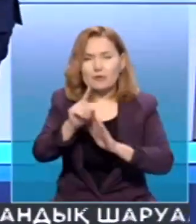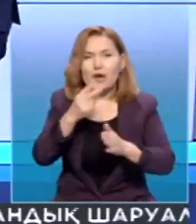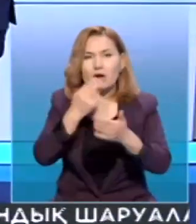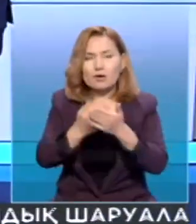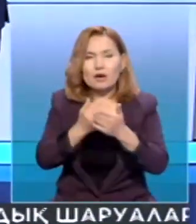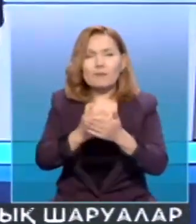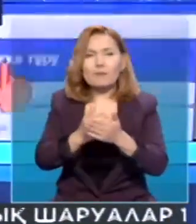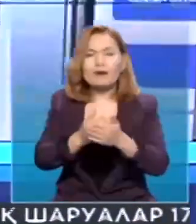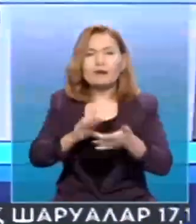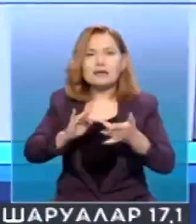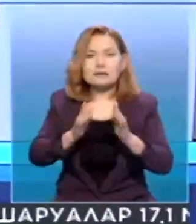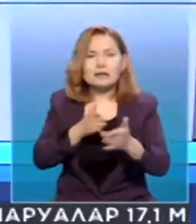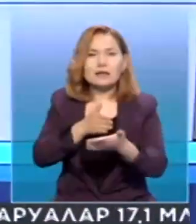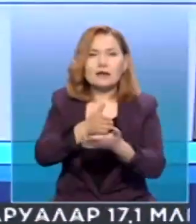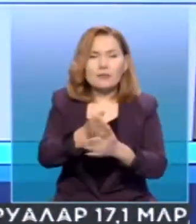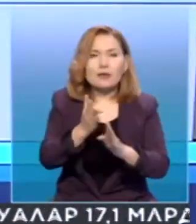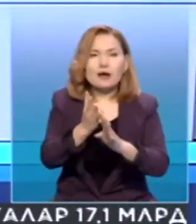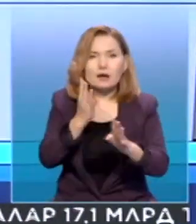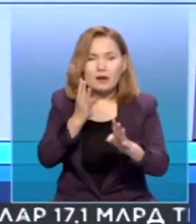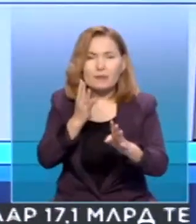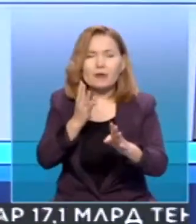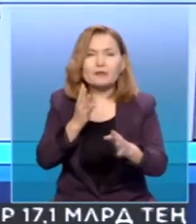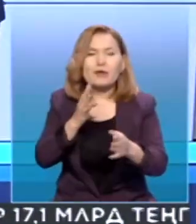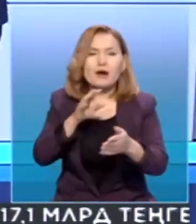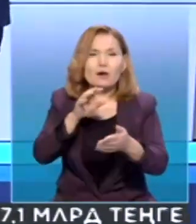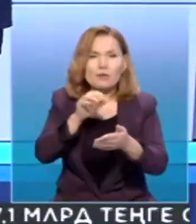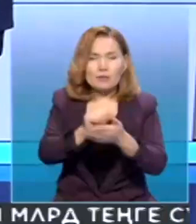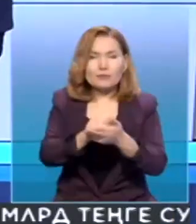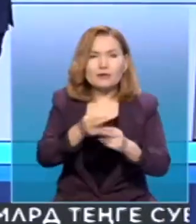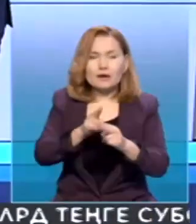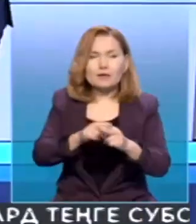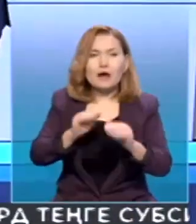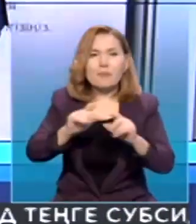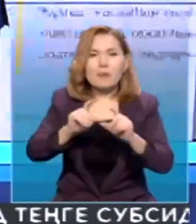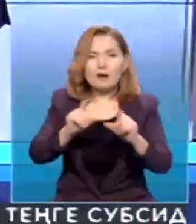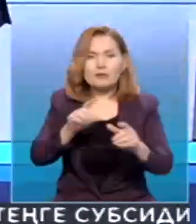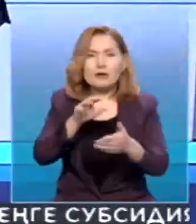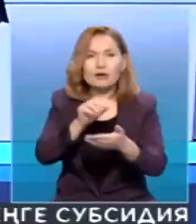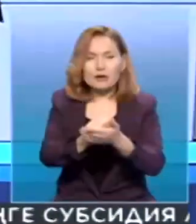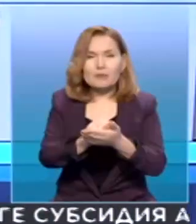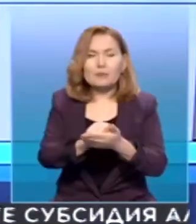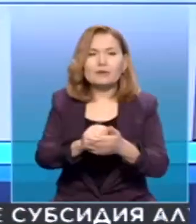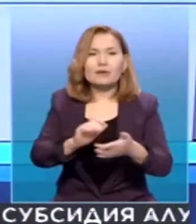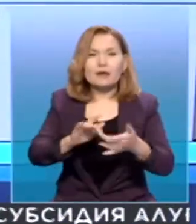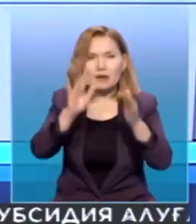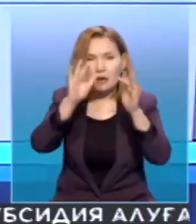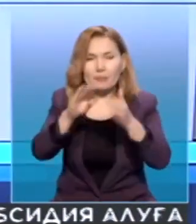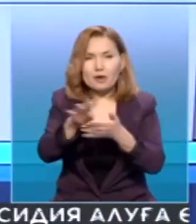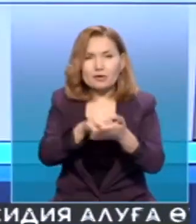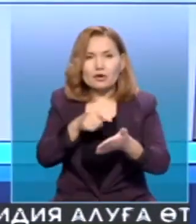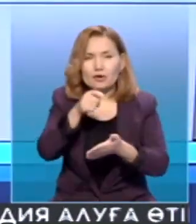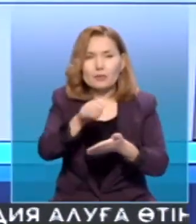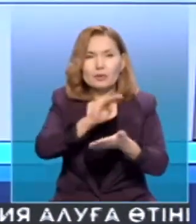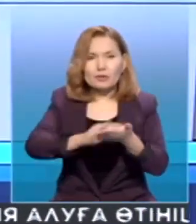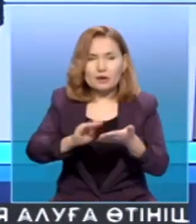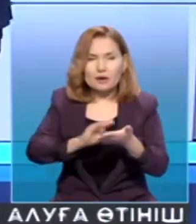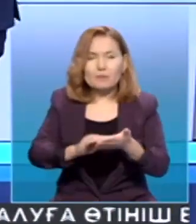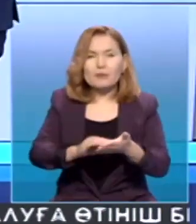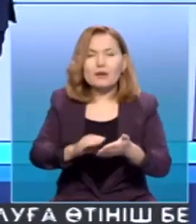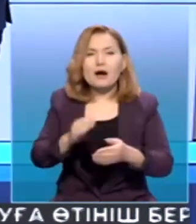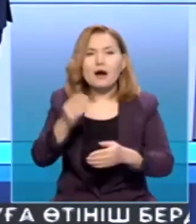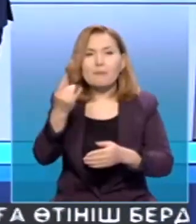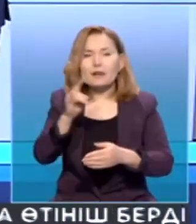сайтқа кіріп, осындағы кезекке тұру командасын таңдайсыз. Балабақша кезегіне қою туралы электронды өтінішті толтырып, баланың